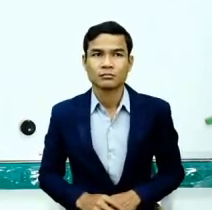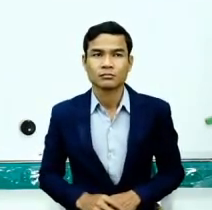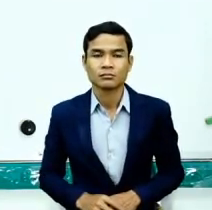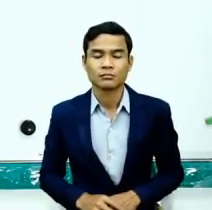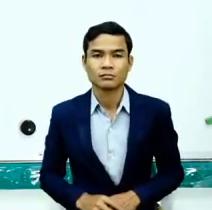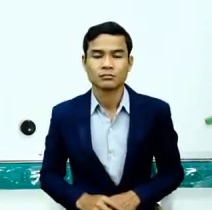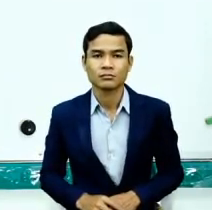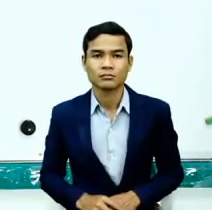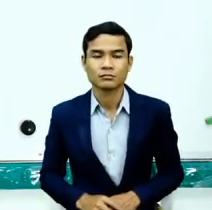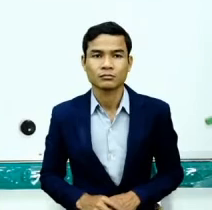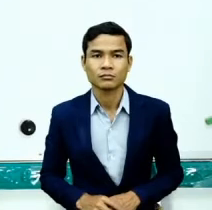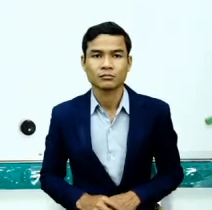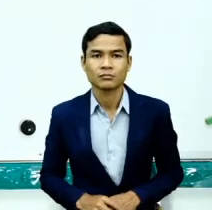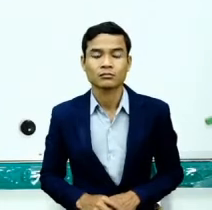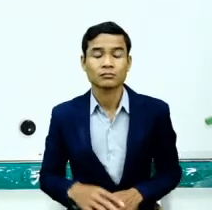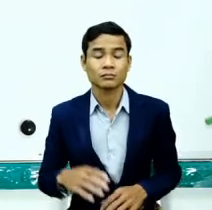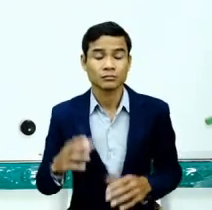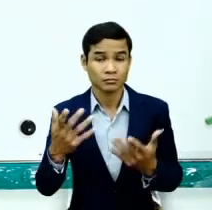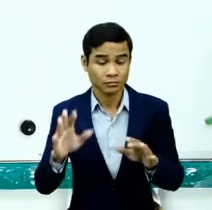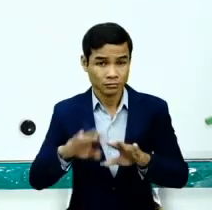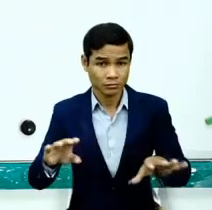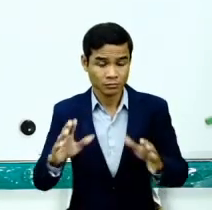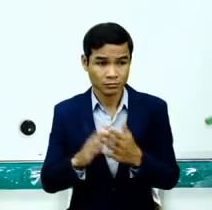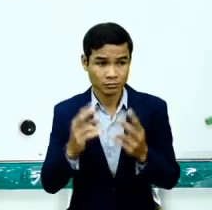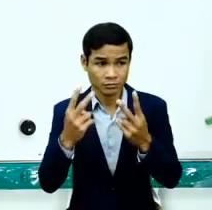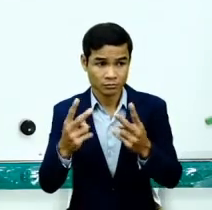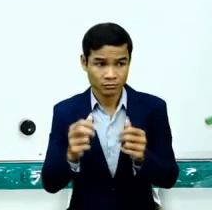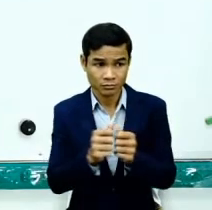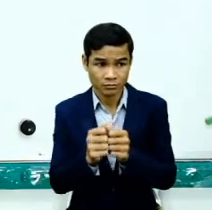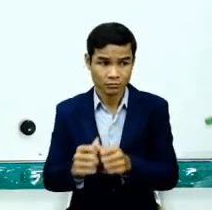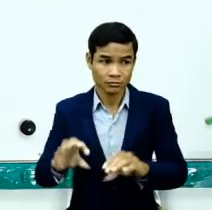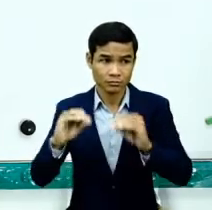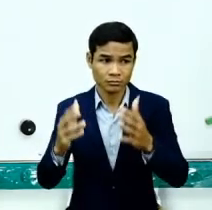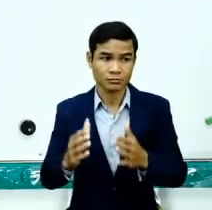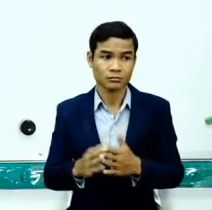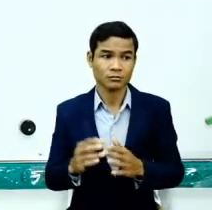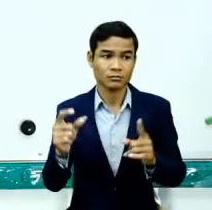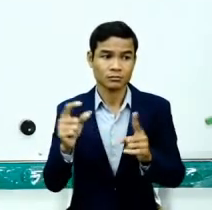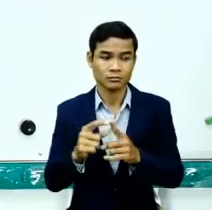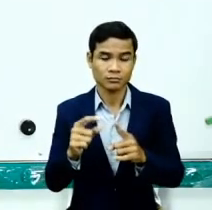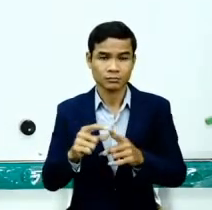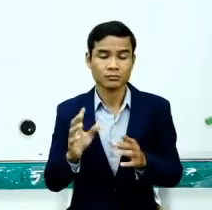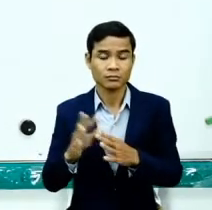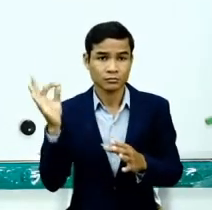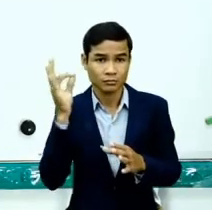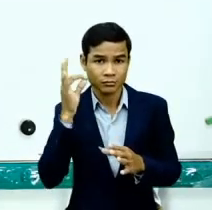rụt rồi hai mình tới con bà rụt rồi hai tìm tính tập cho môi nhẹ cổ chi môi nâng bí ơ mà